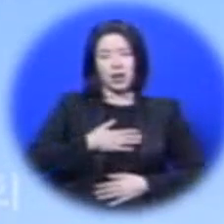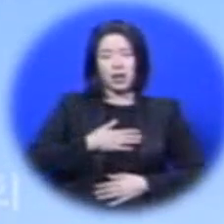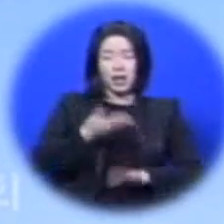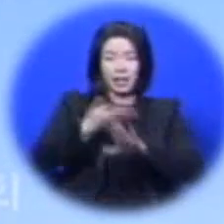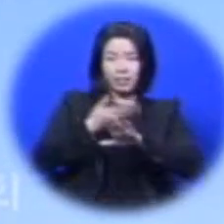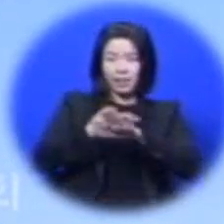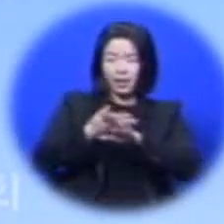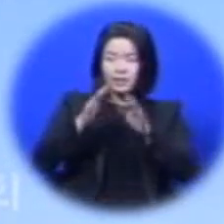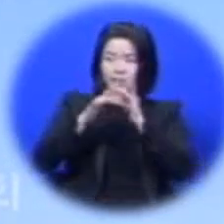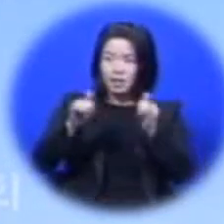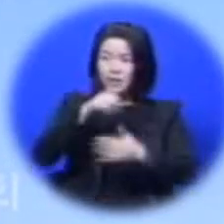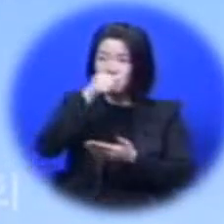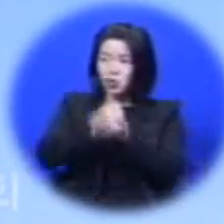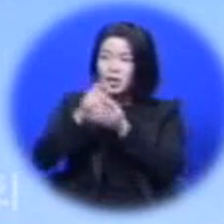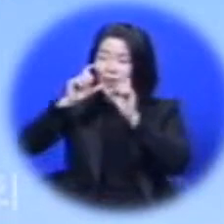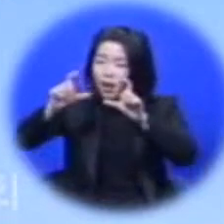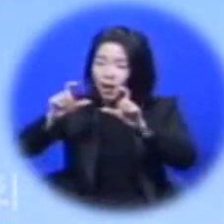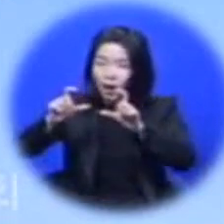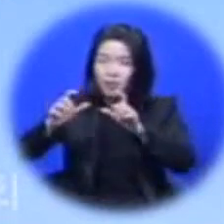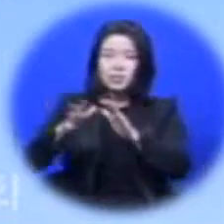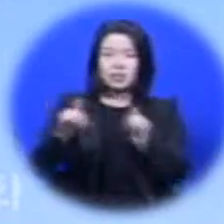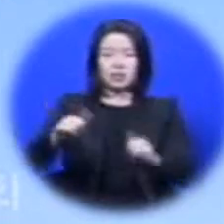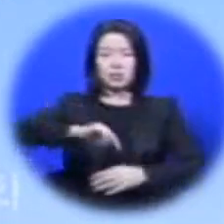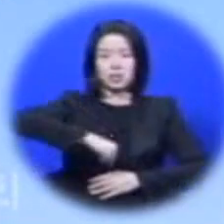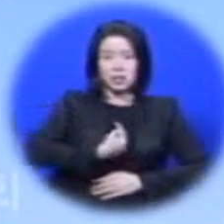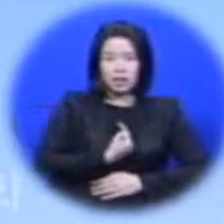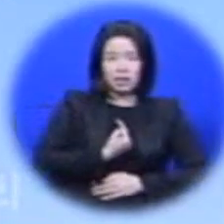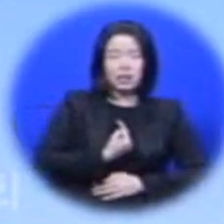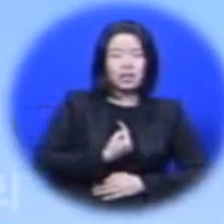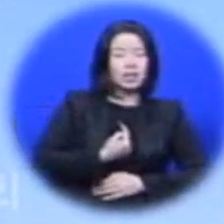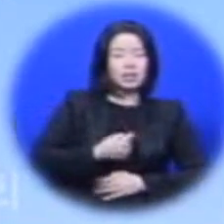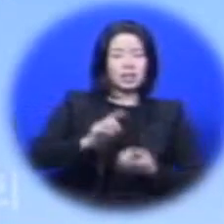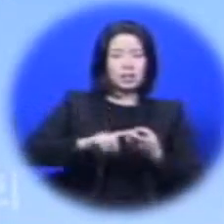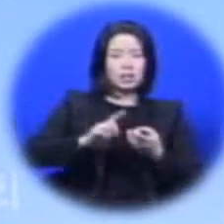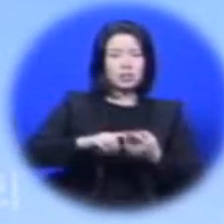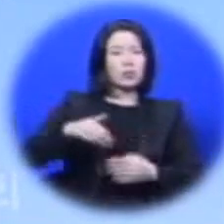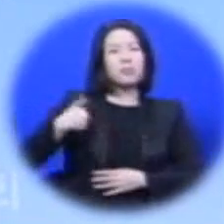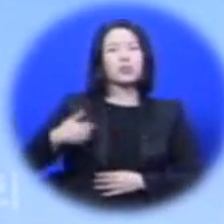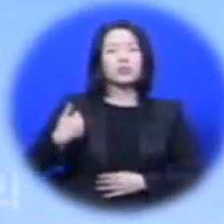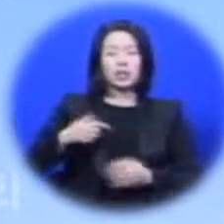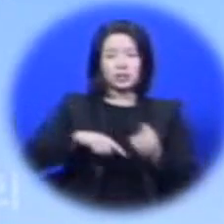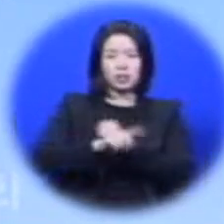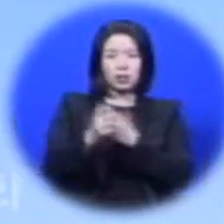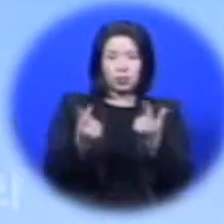다른 사람을 정죄하는 사람은 자기 자신을 모른다는 뜻이에요.